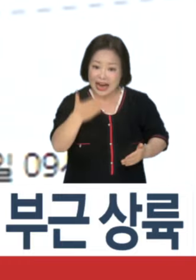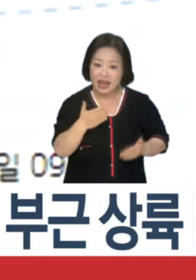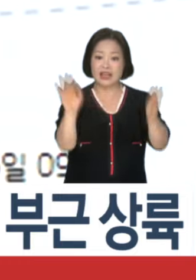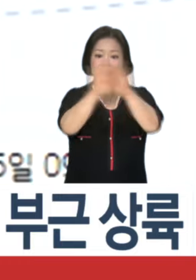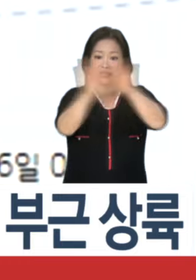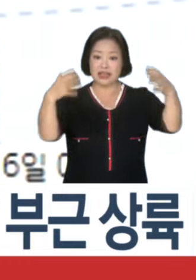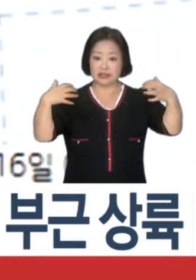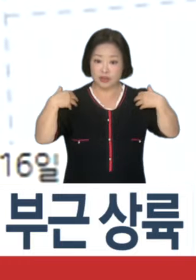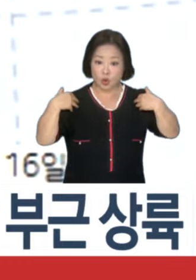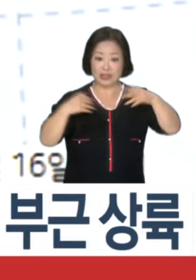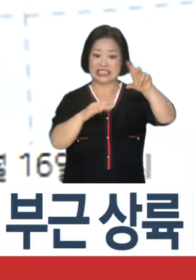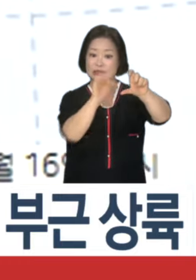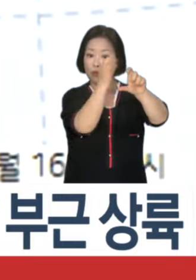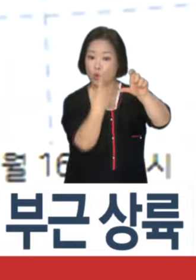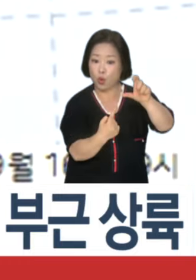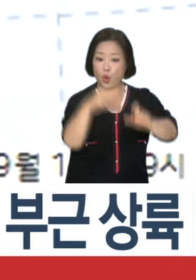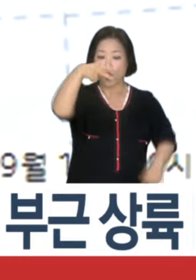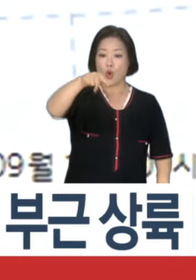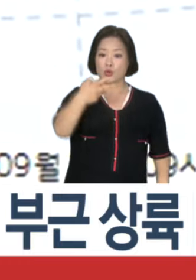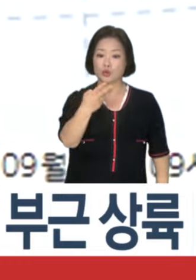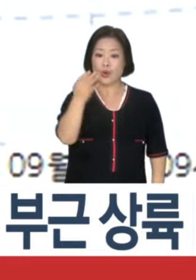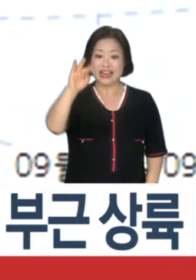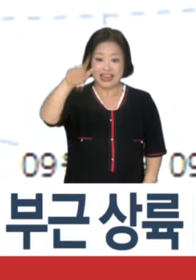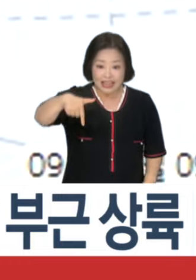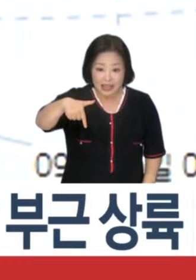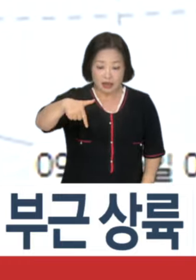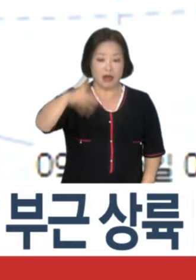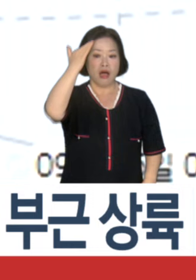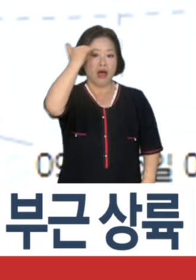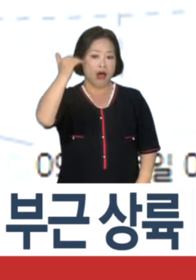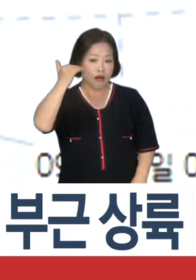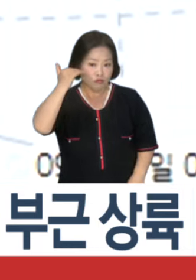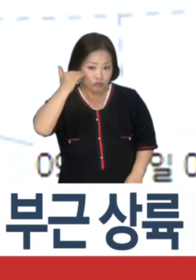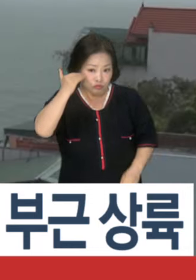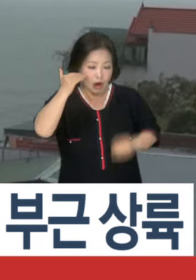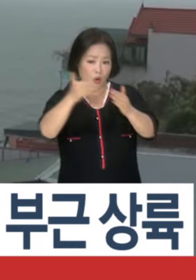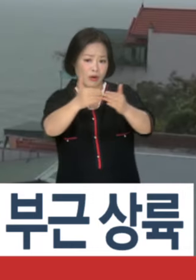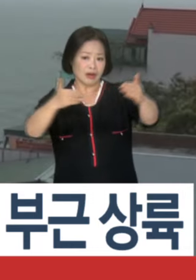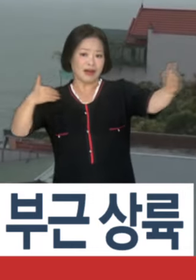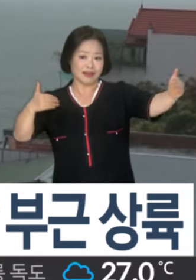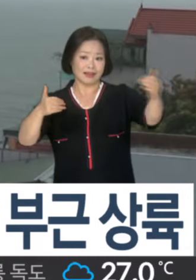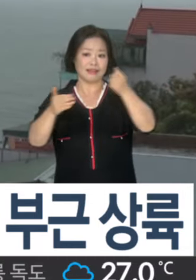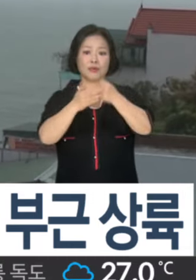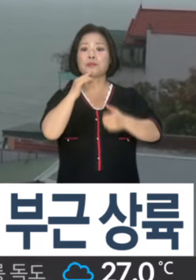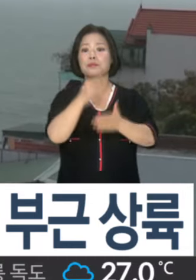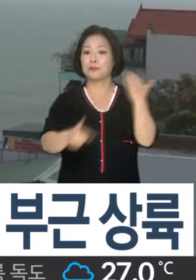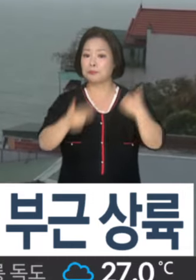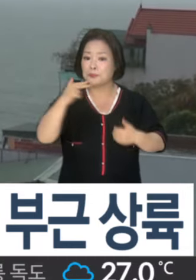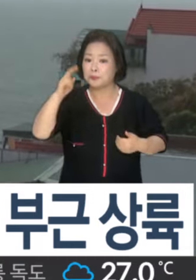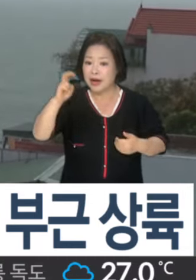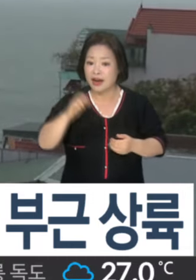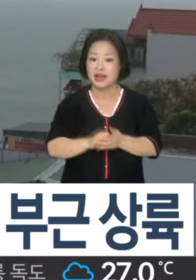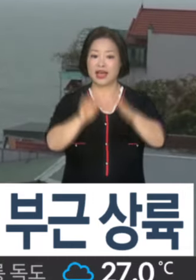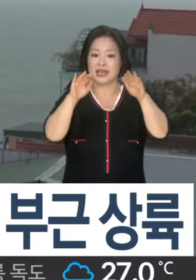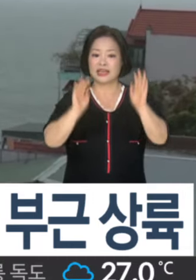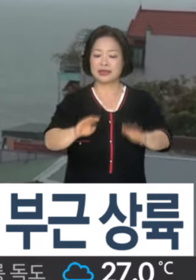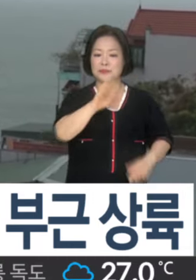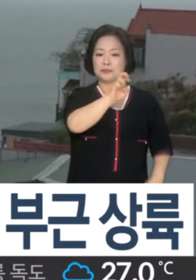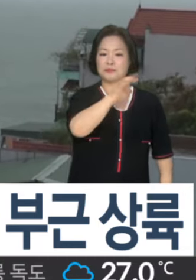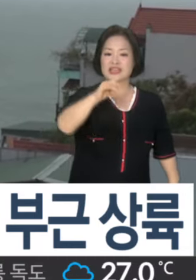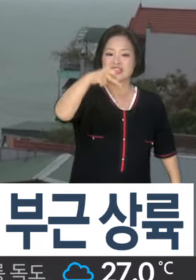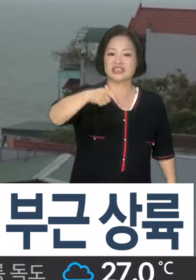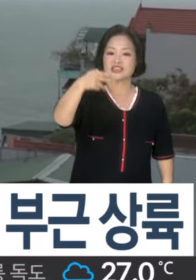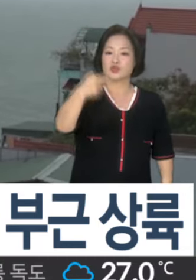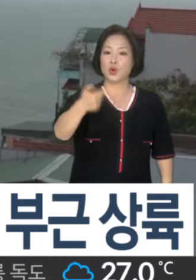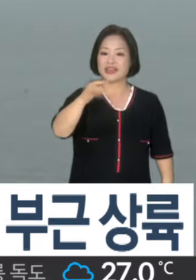15호 태풍이 한반도와 멀리 떨어져 있어서 우리나라의 영향은 없겠다고 전망했습니다 솔릭은 미크로네시아에서